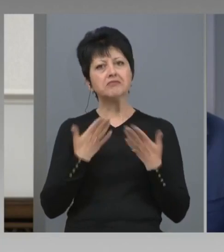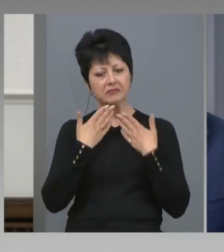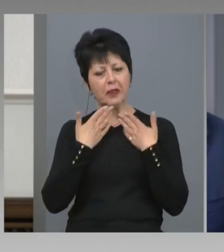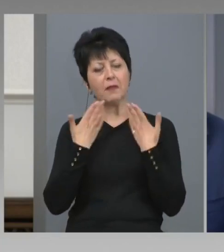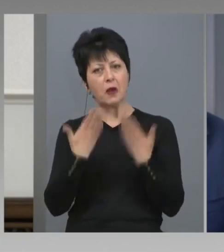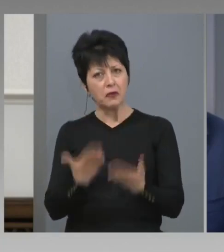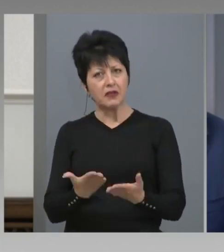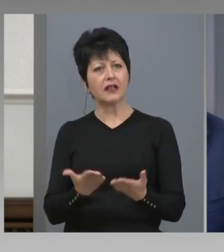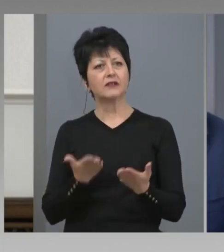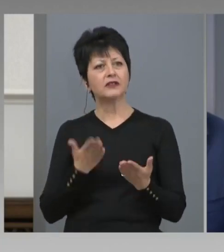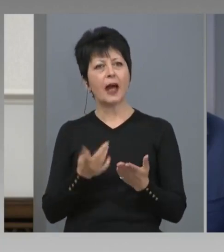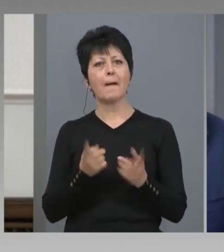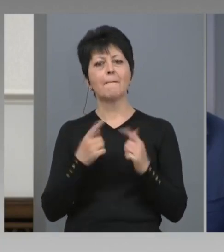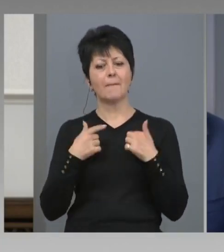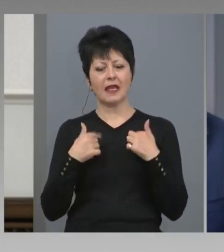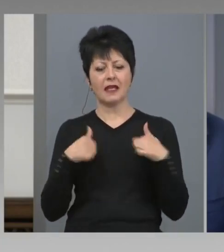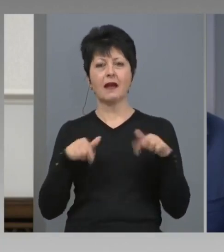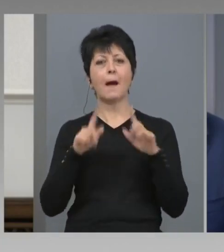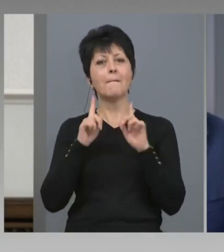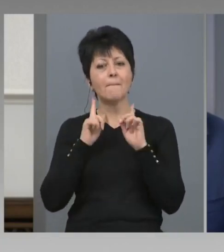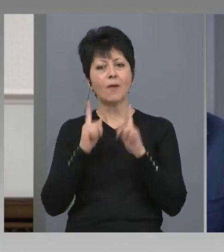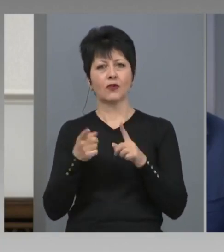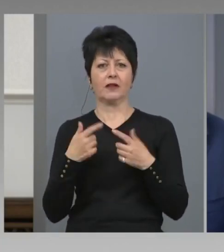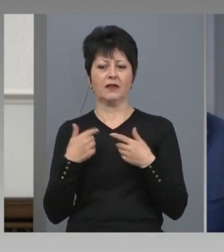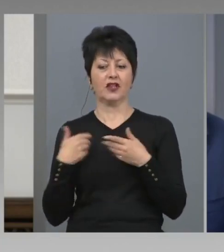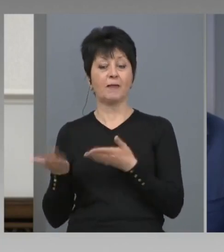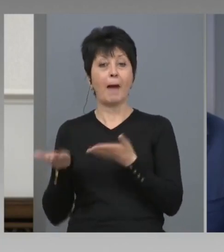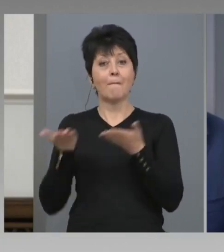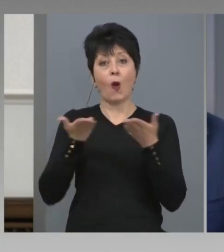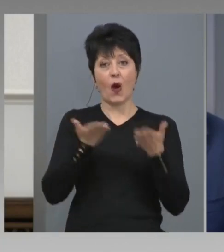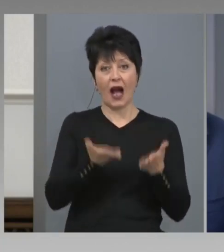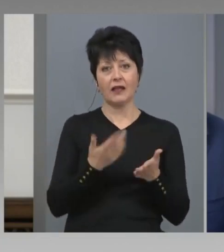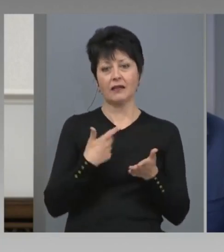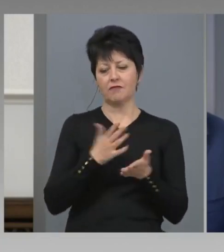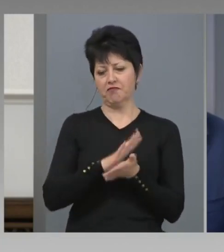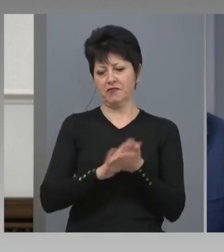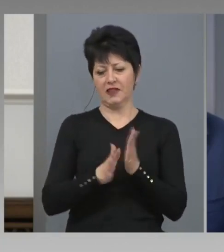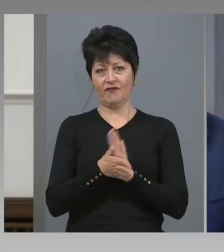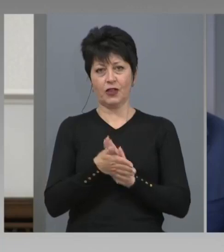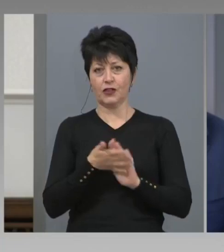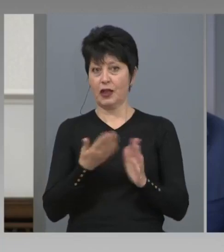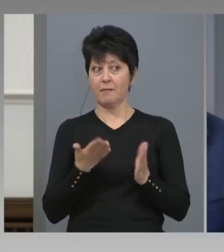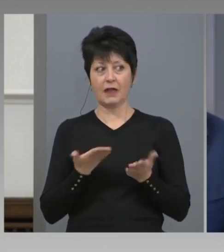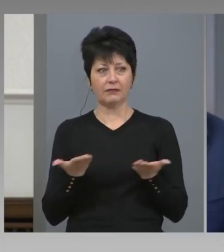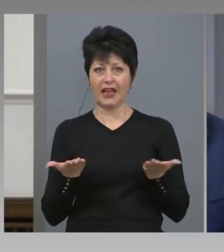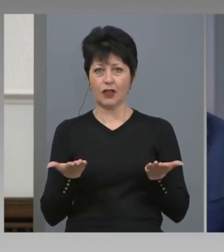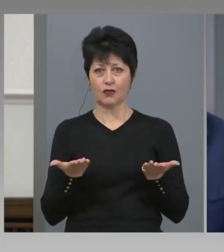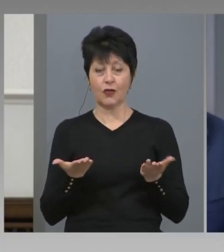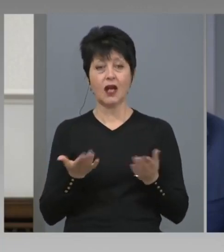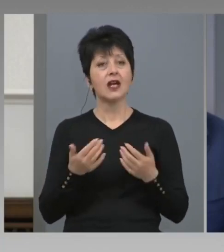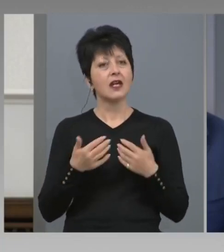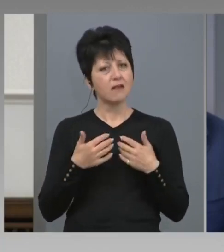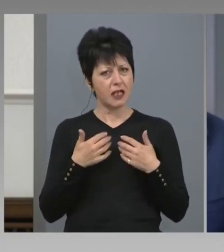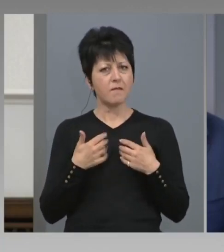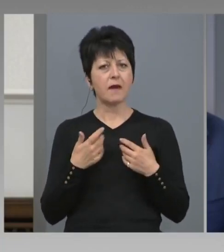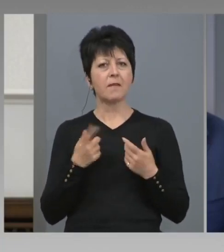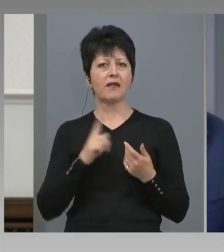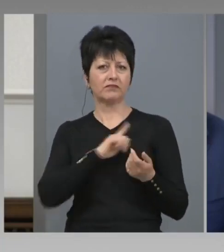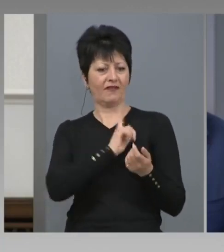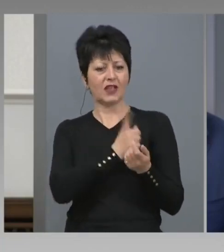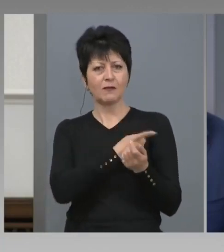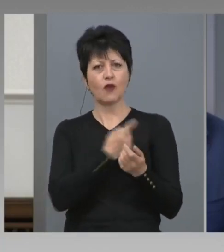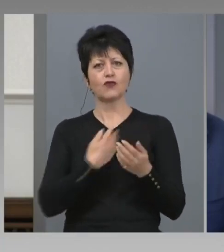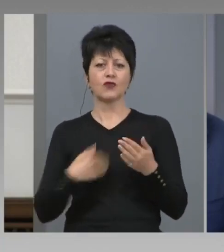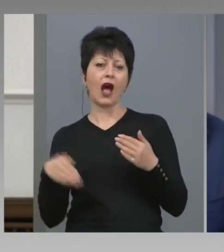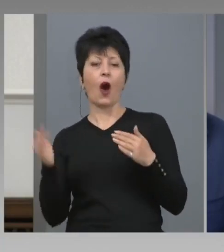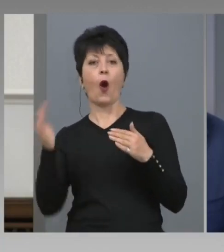че все пак можахме, бяхме поканени и свършихме нещо и мисля, че имаме потенциал да вършим